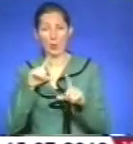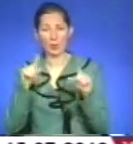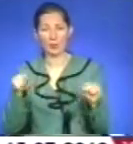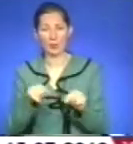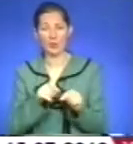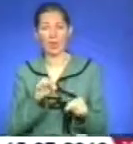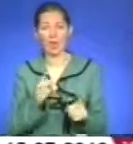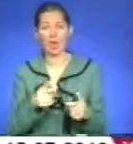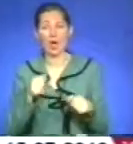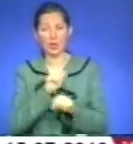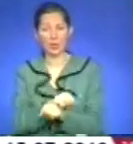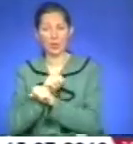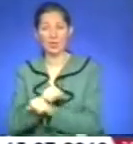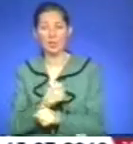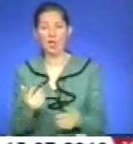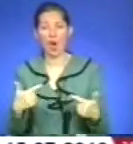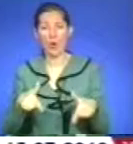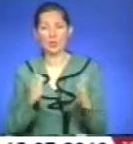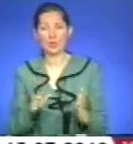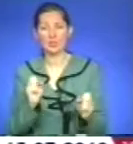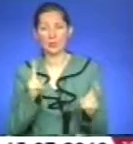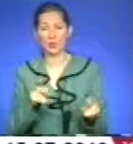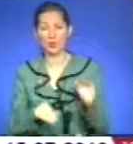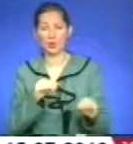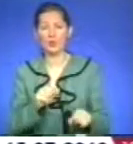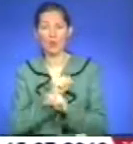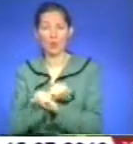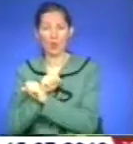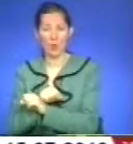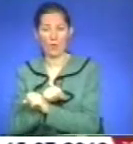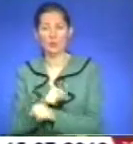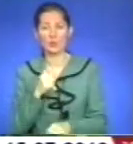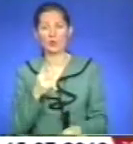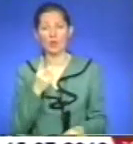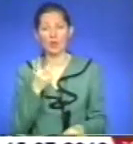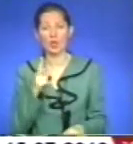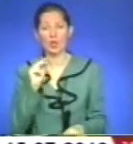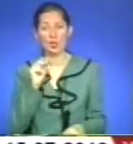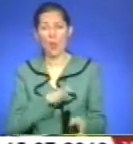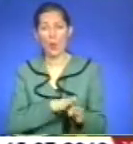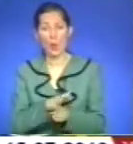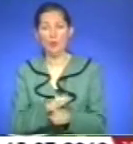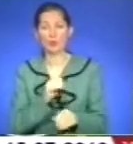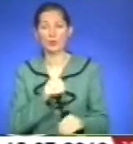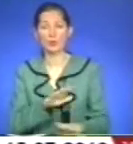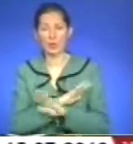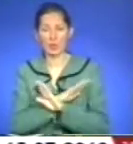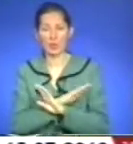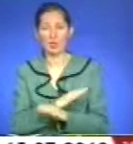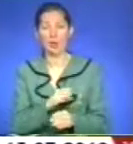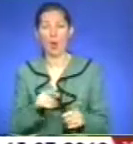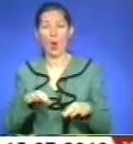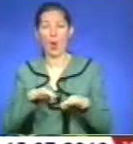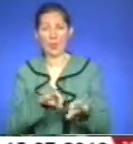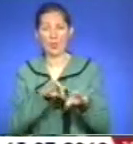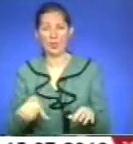облаштованих парковках. Стоїть питання, з 2 і 3 числа повністю закритий проїзд, а всі машини на стоянці. Тому що коли